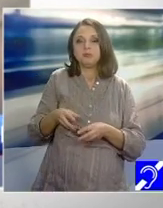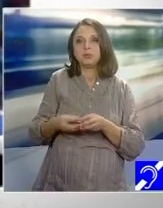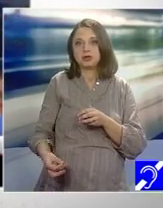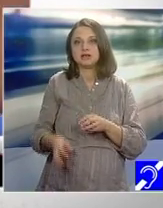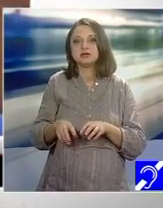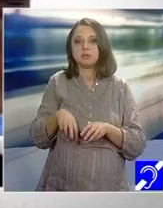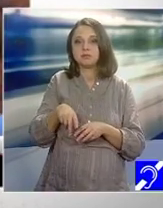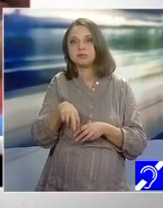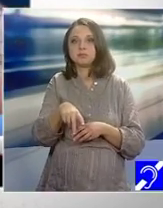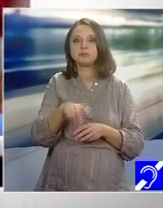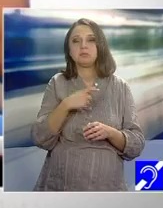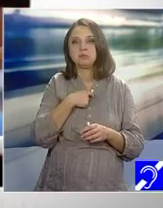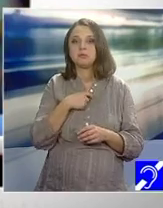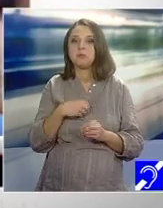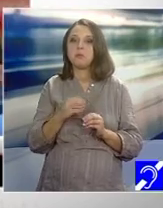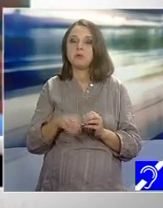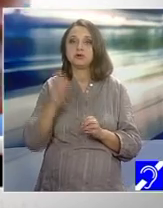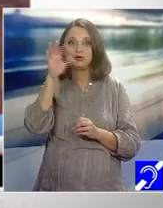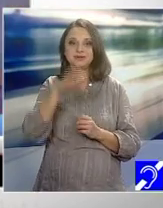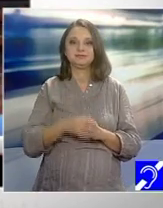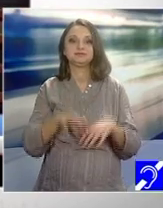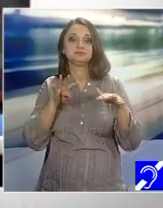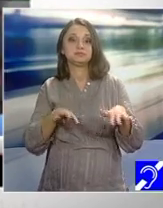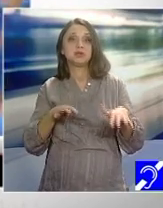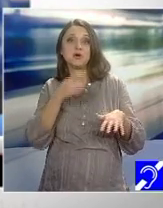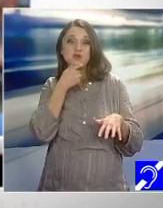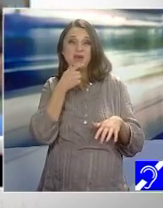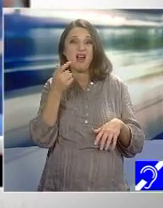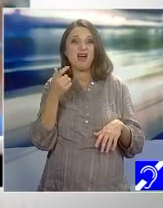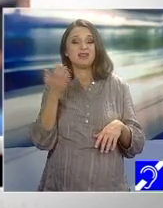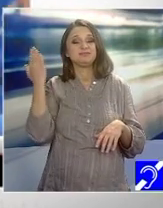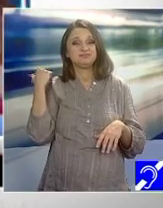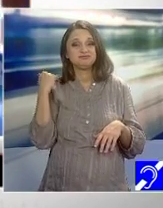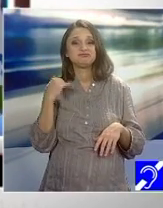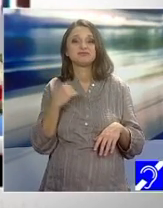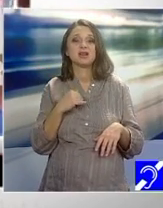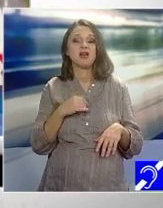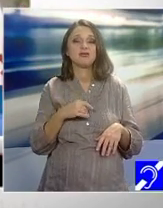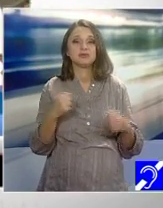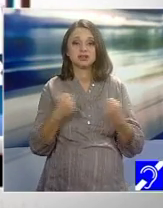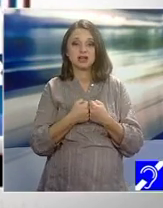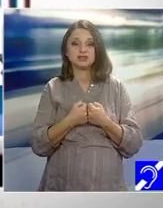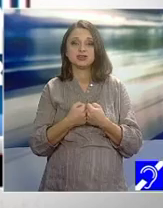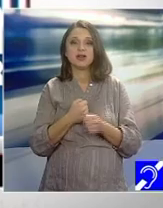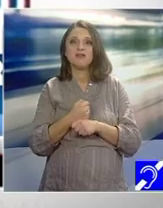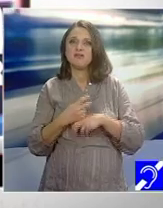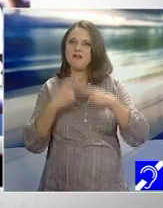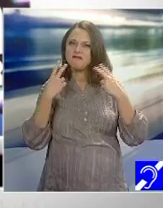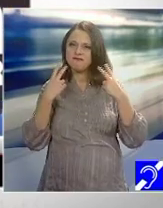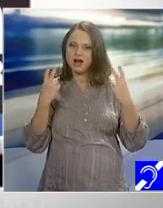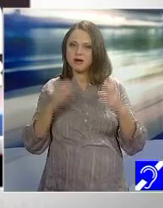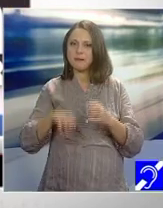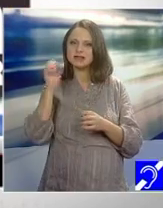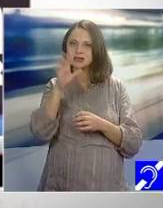teren. La 19 ani, Natasha a fost greu pusă la încercare. Considerată ca fiind una dintre cele mai valoroase basketbaliste